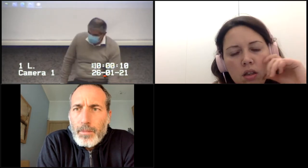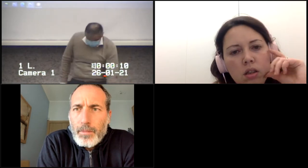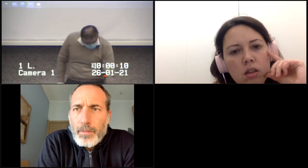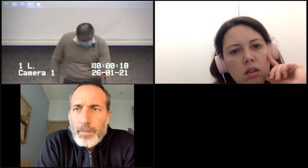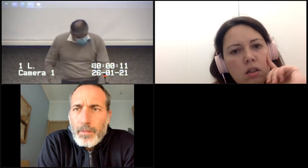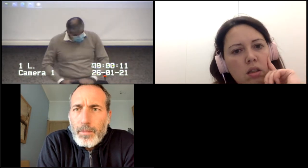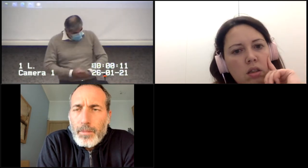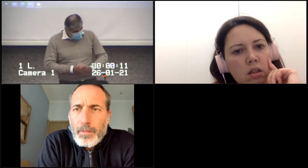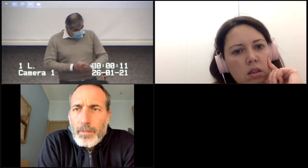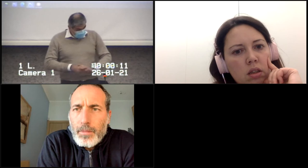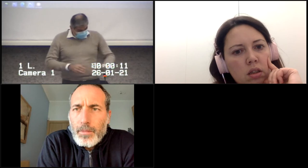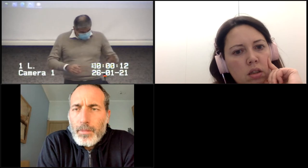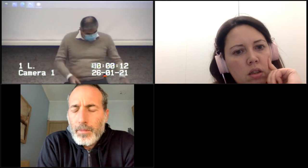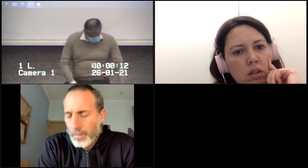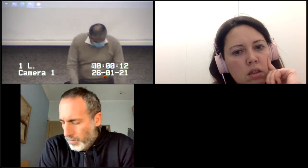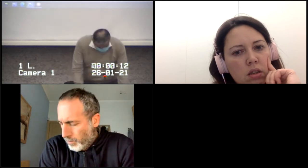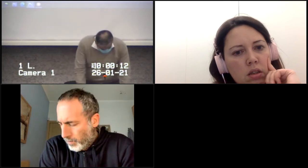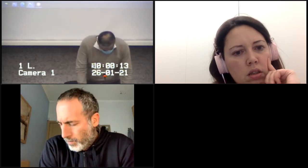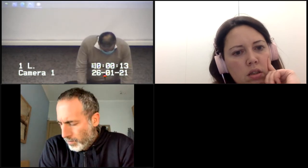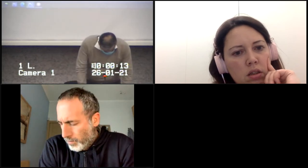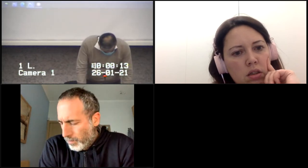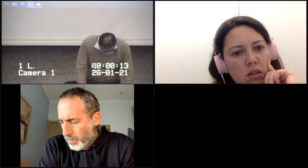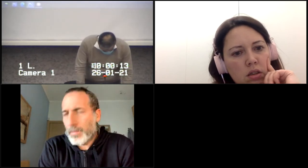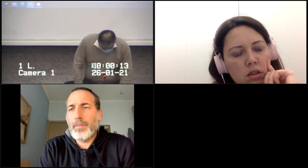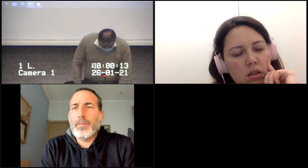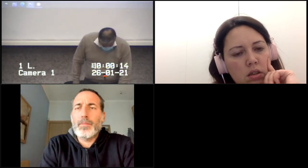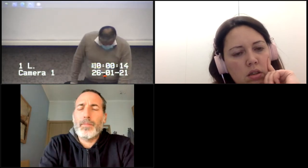146.030. A fronte di questa